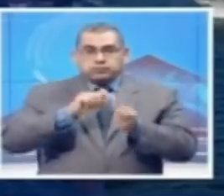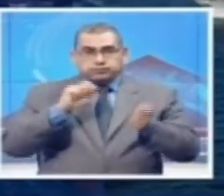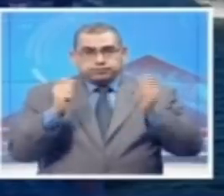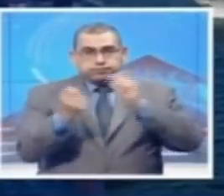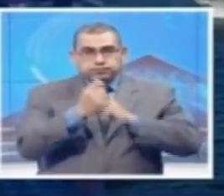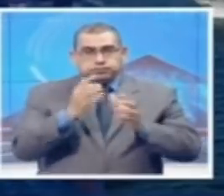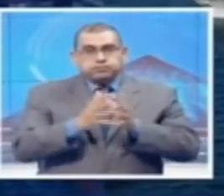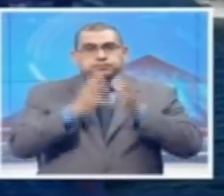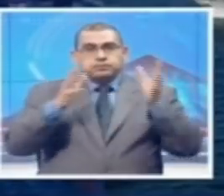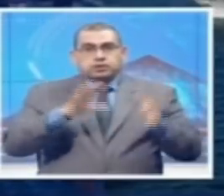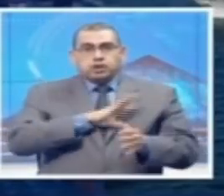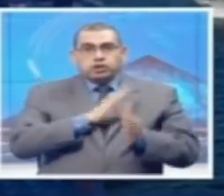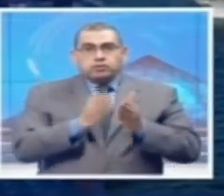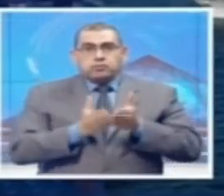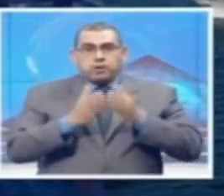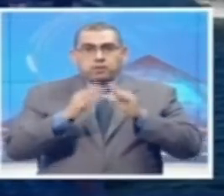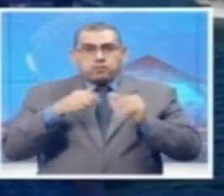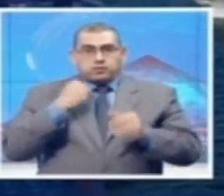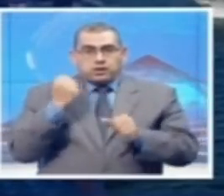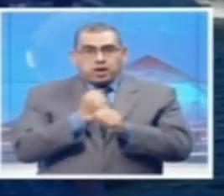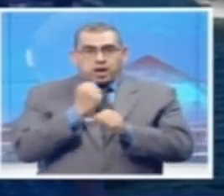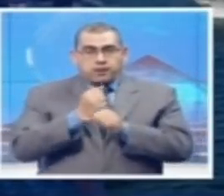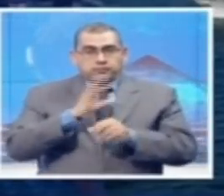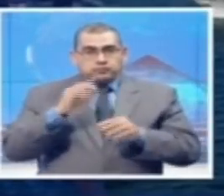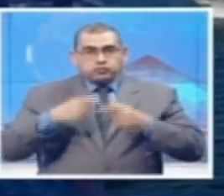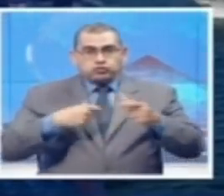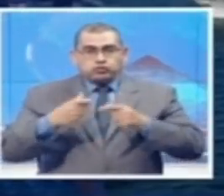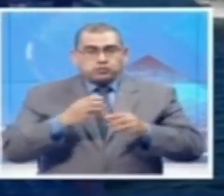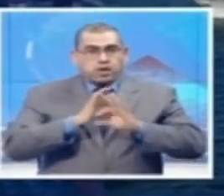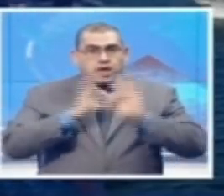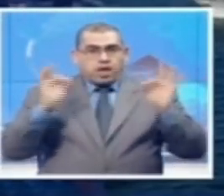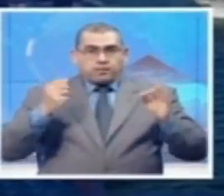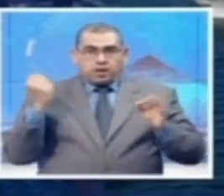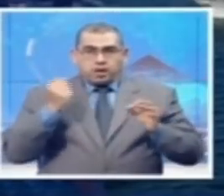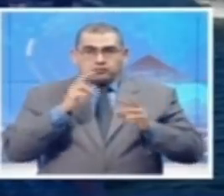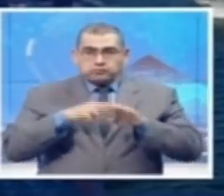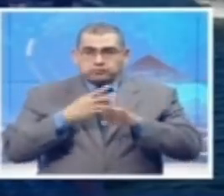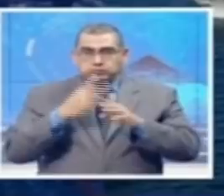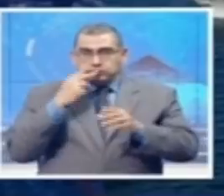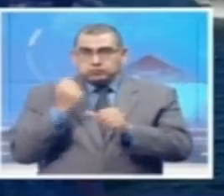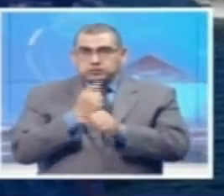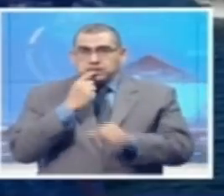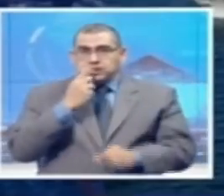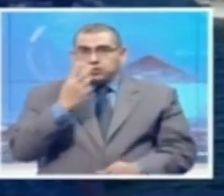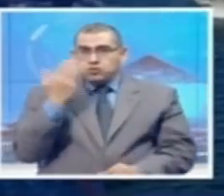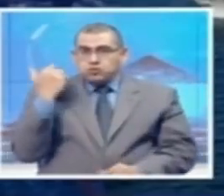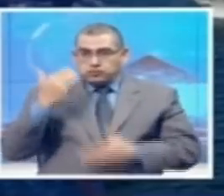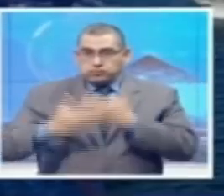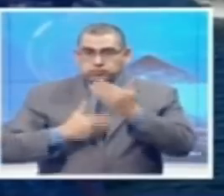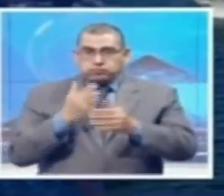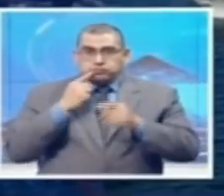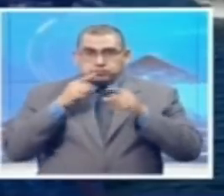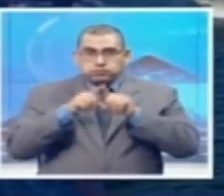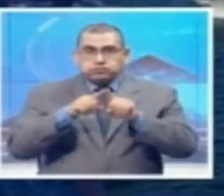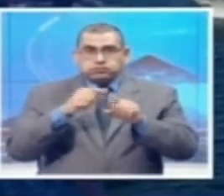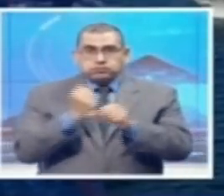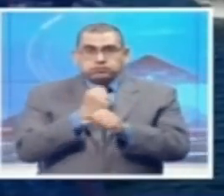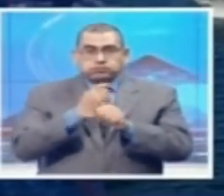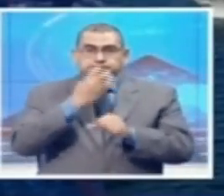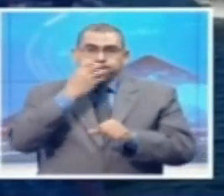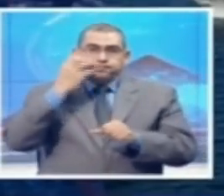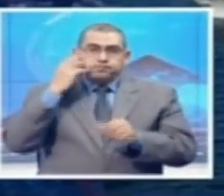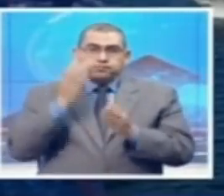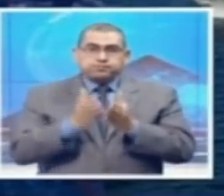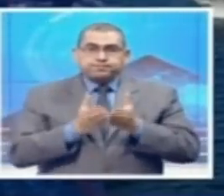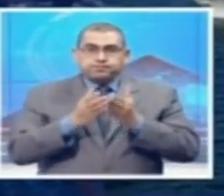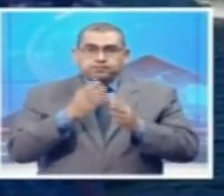الكبير للقوات البحرية المصرية والطفرة التكنولوجية الهائلة التي شهدتها خلال السنوات الأخيرة ومواكبتها لكبرى